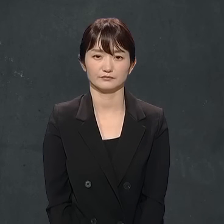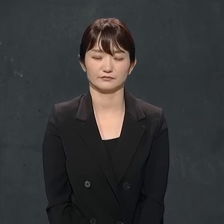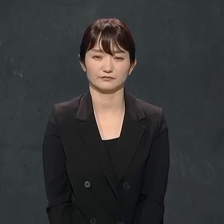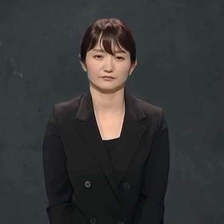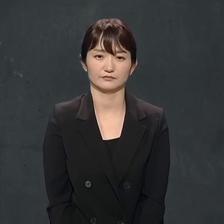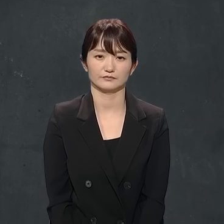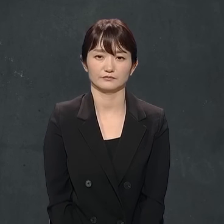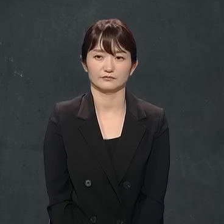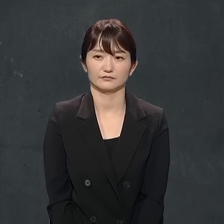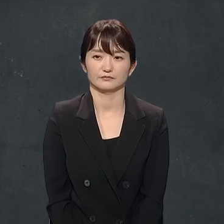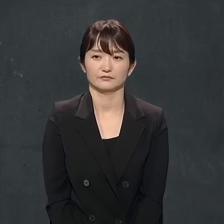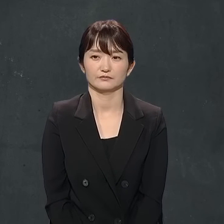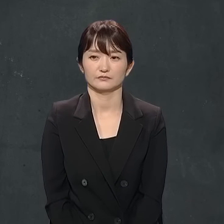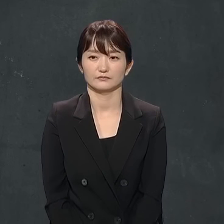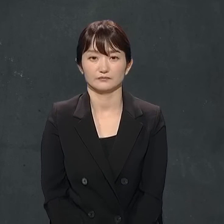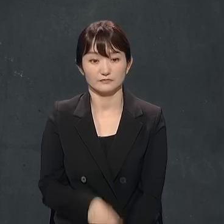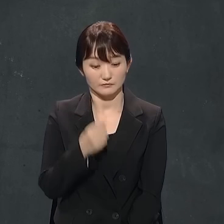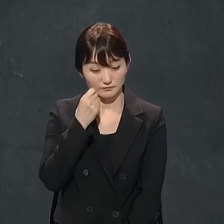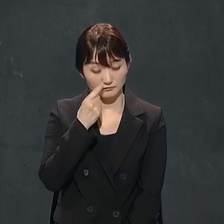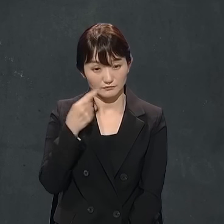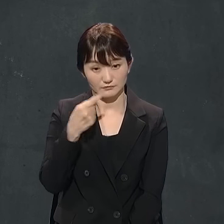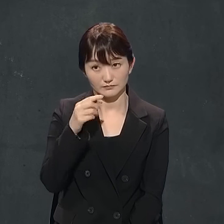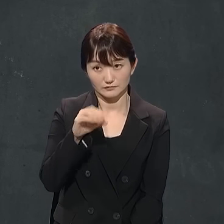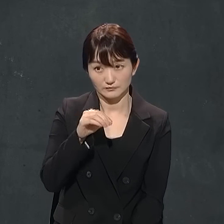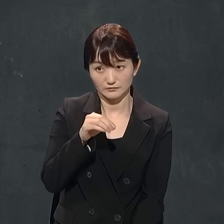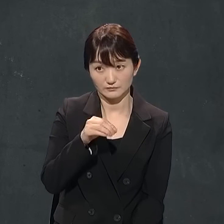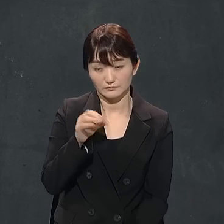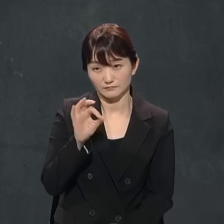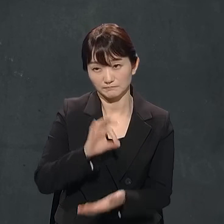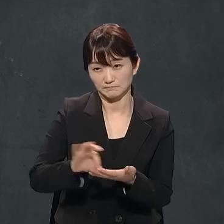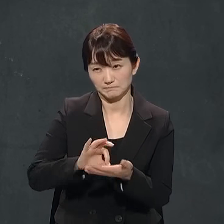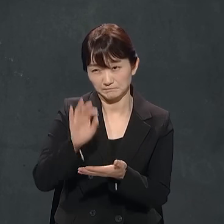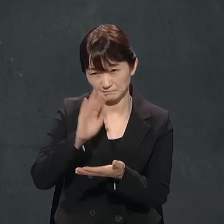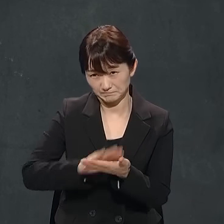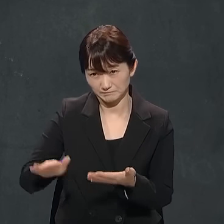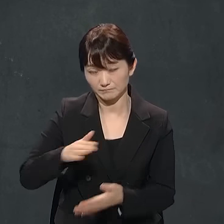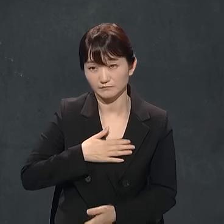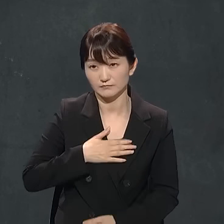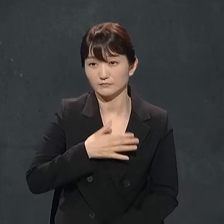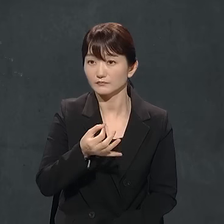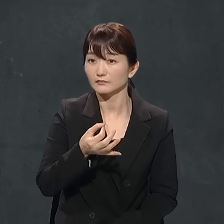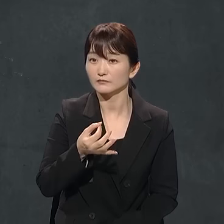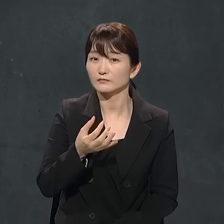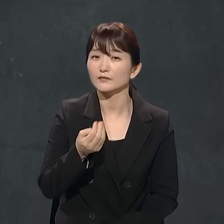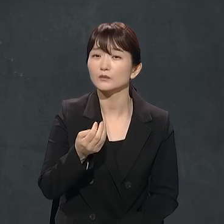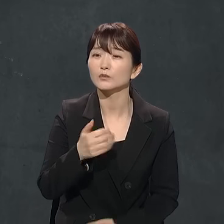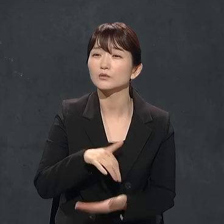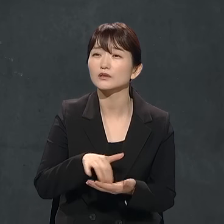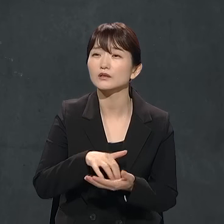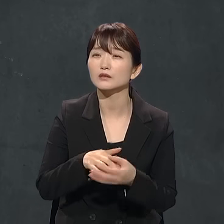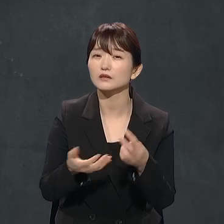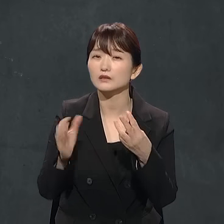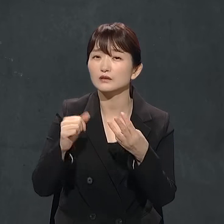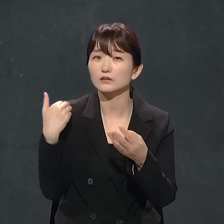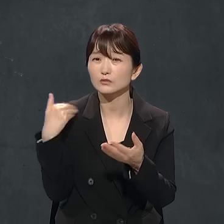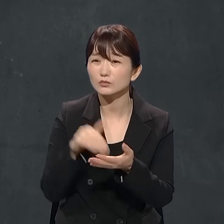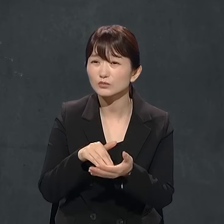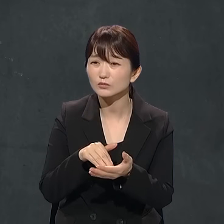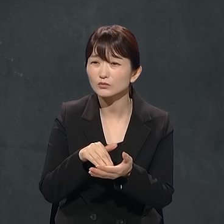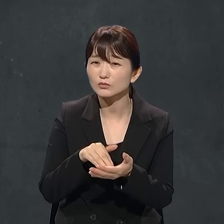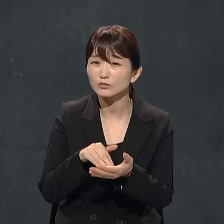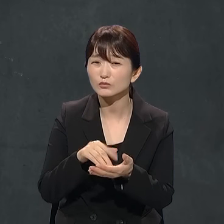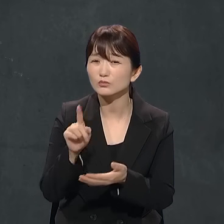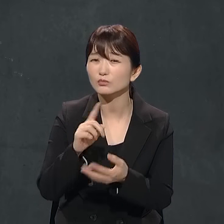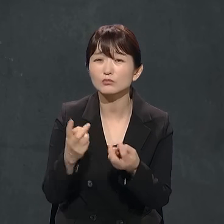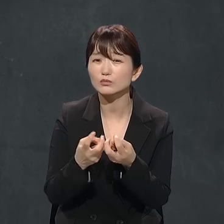짚어보죠 자 월 천만 원 생활비 탕진한 남편 내 돈 지금 얼마야 지금 3억원 이거 돌려받아야 되